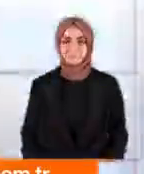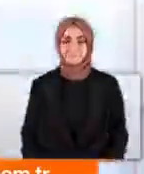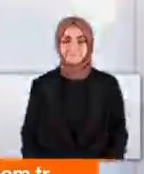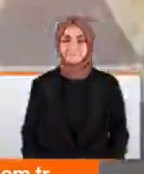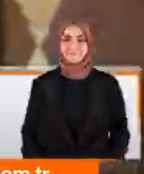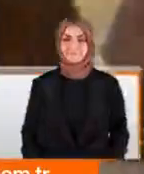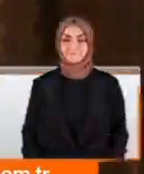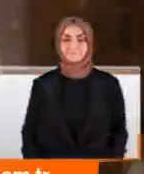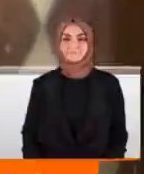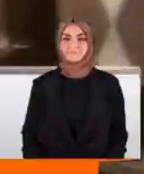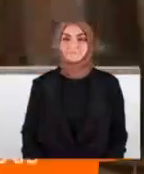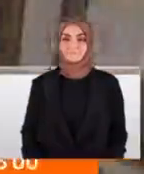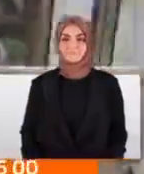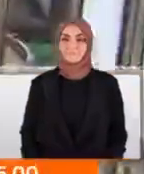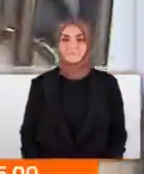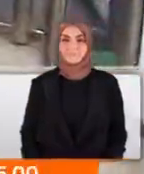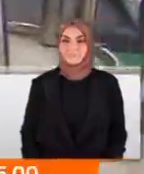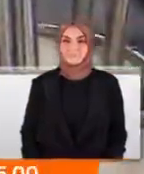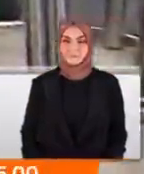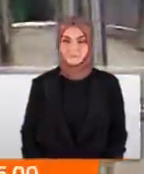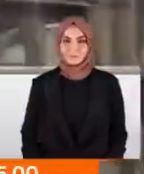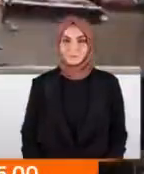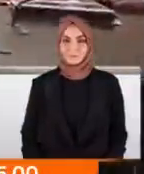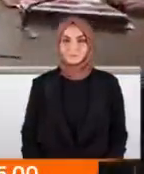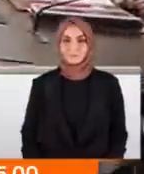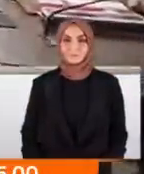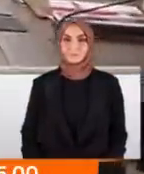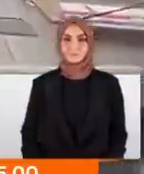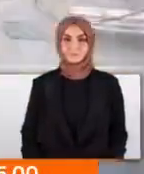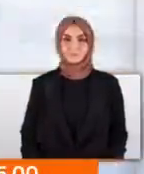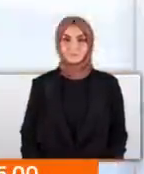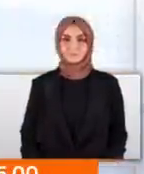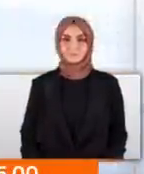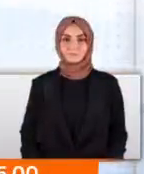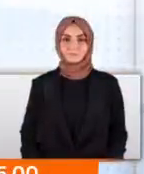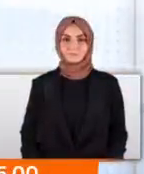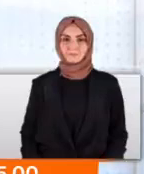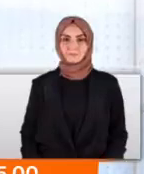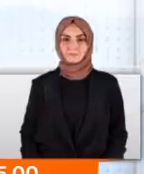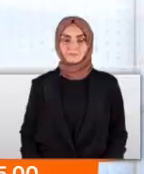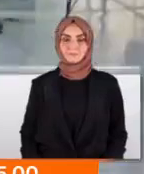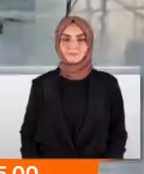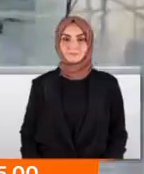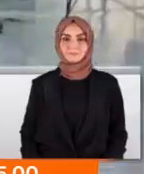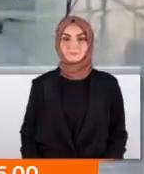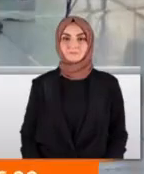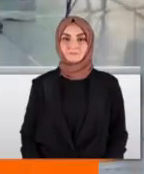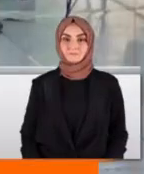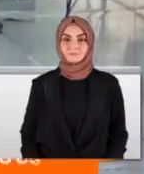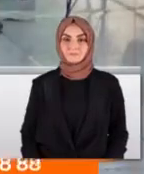Restoran işletmecilik kabine toplantımızda değerlendirmesini yeniden ele alacağız. Çünkü endişelerimiz var.